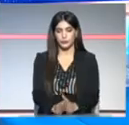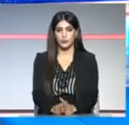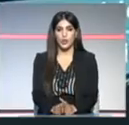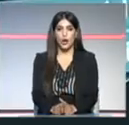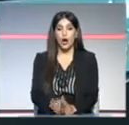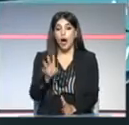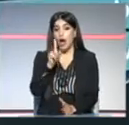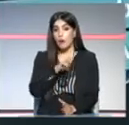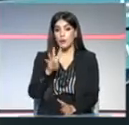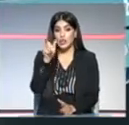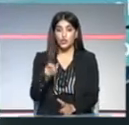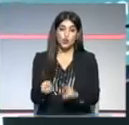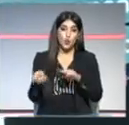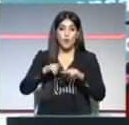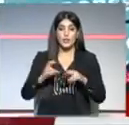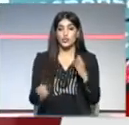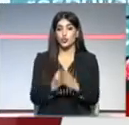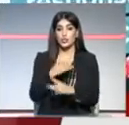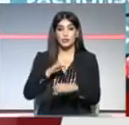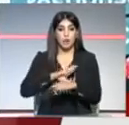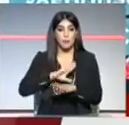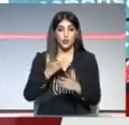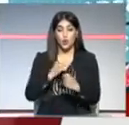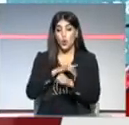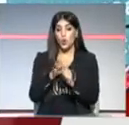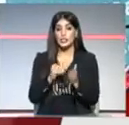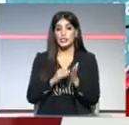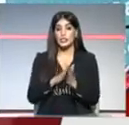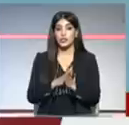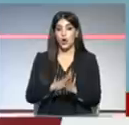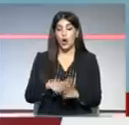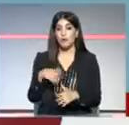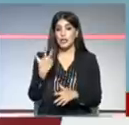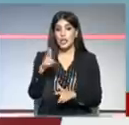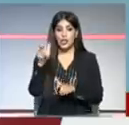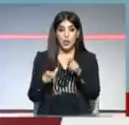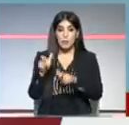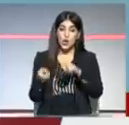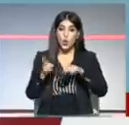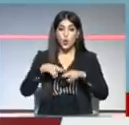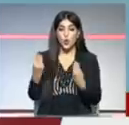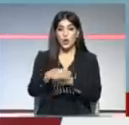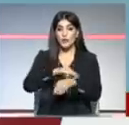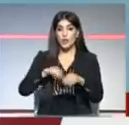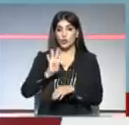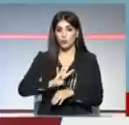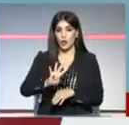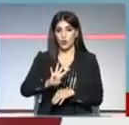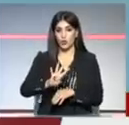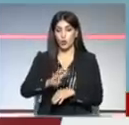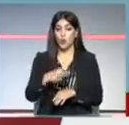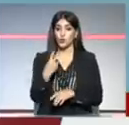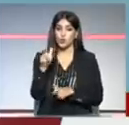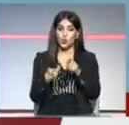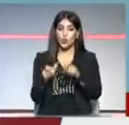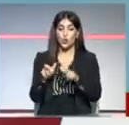اربع عشره جديده جراء فيروس كورونا تم تسجيلها ثلاث حالات منها اليوم في ولايه منوبه وحاله